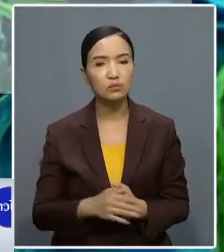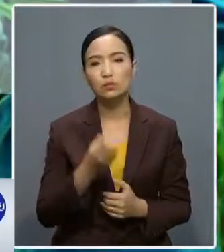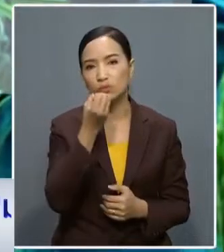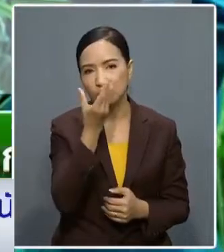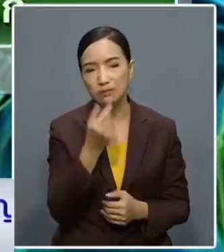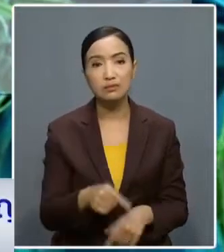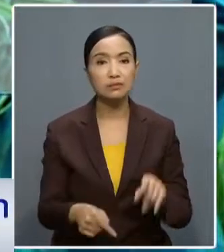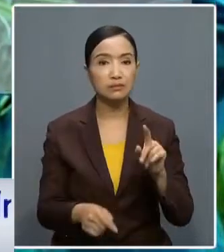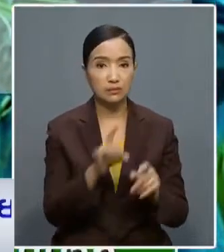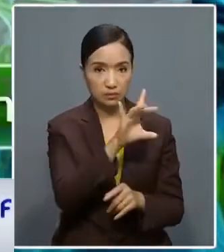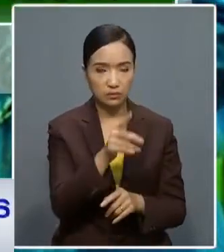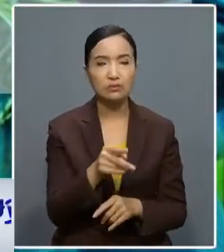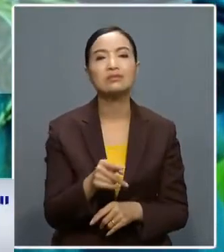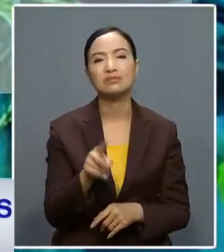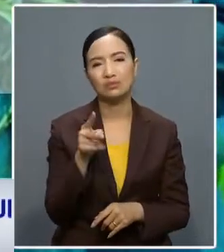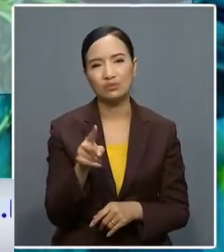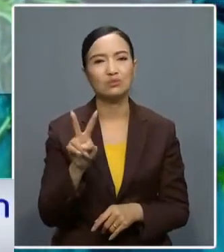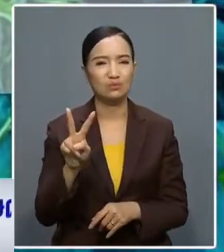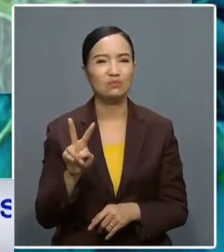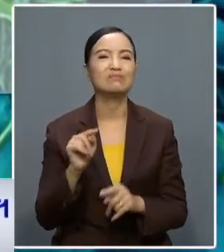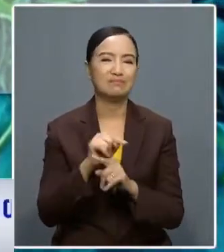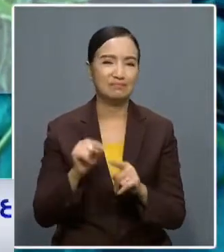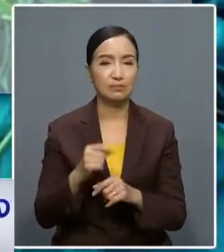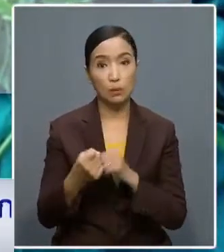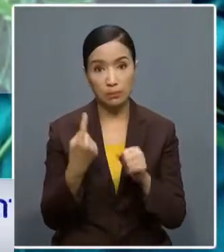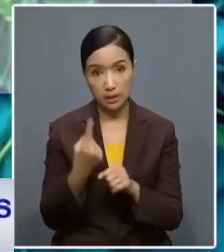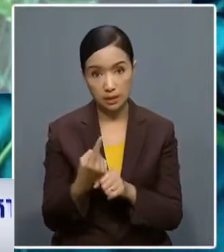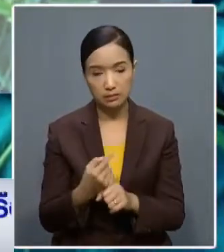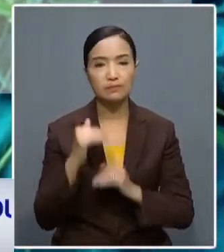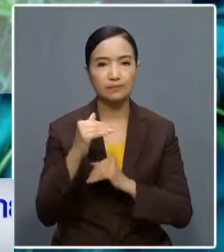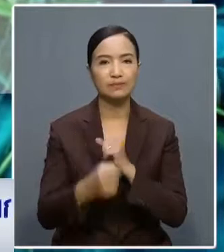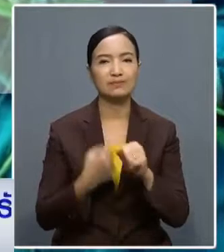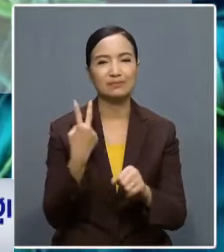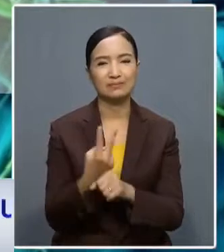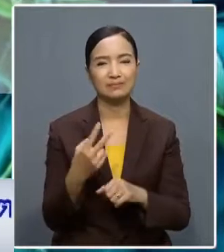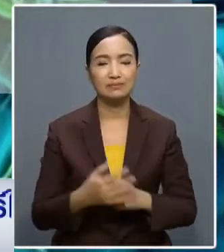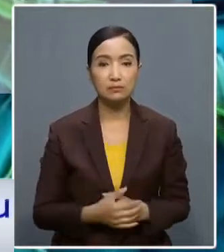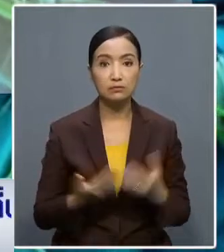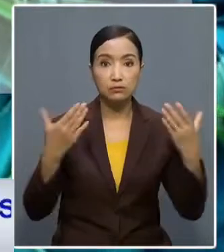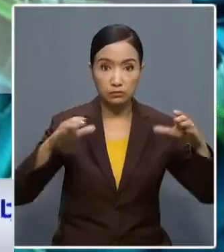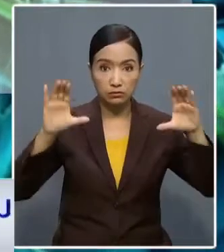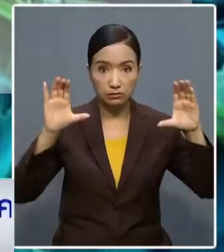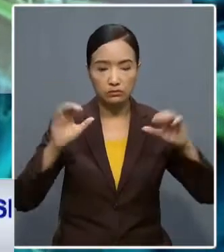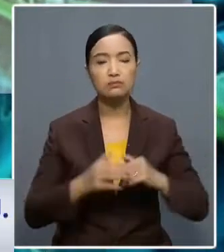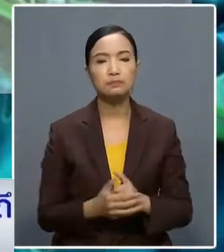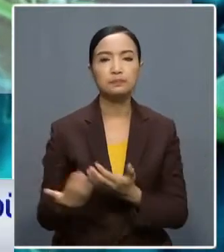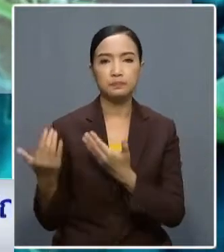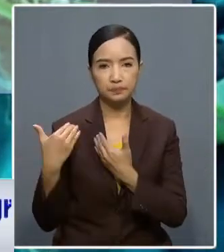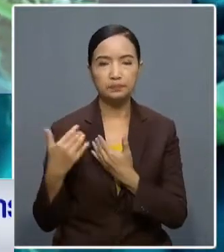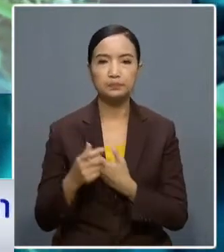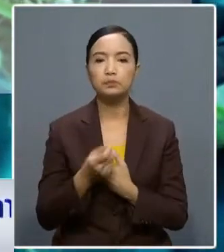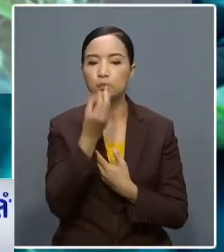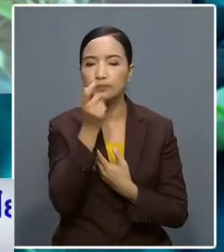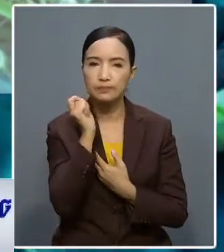เบี้ย2%ต่อปีนะครับระยะเวลา2 ปีนะครับแล้วก็รัฐบาลเนี่ยรับภาระชดเชยจ่าย